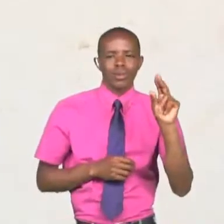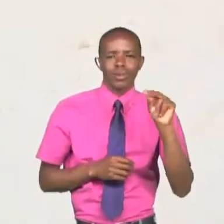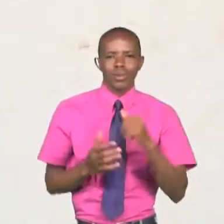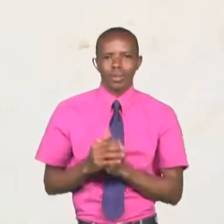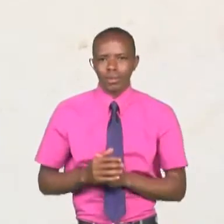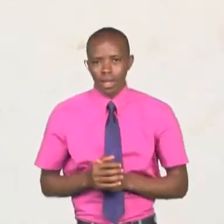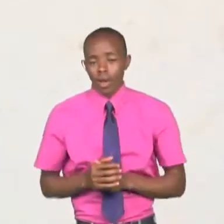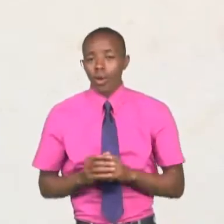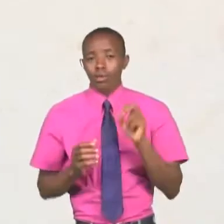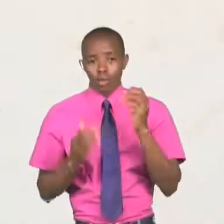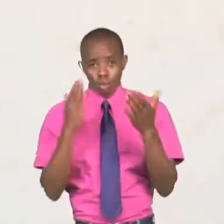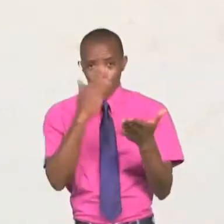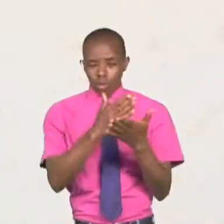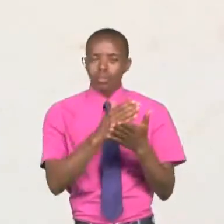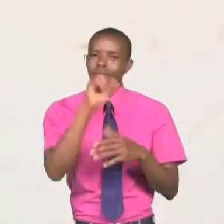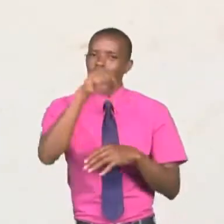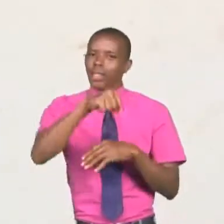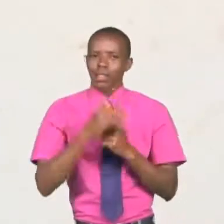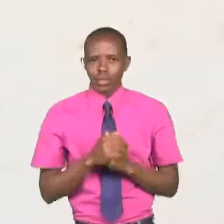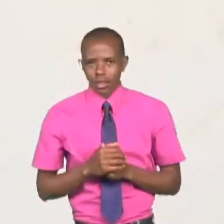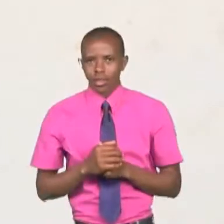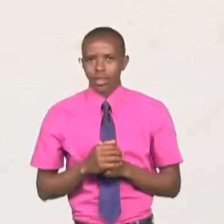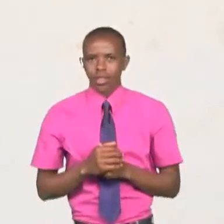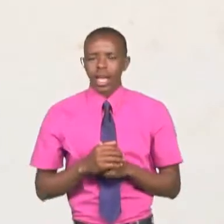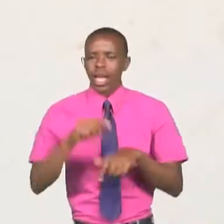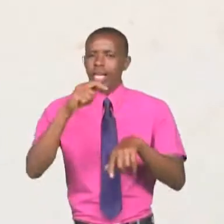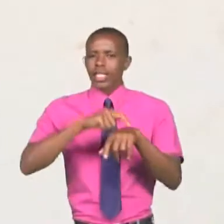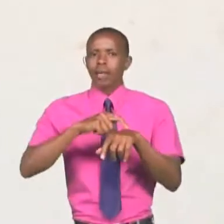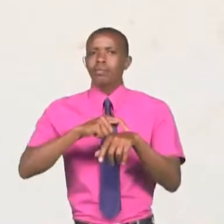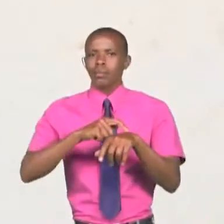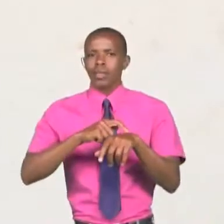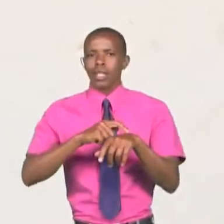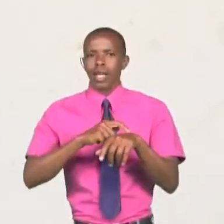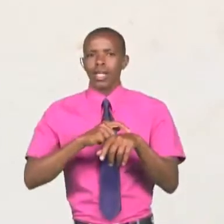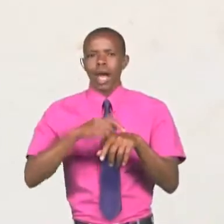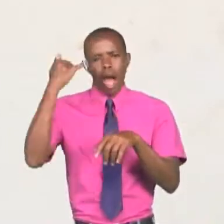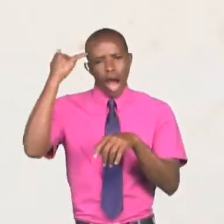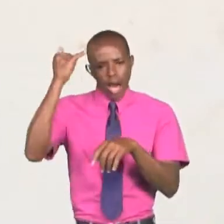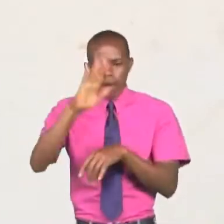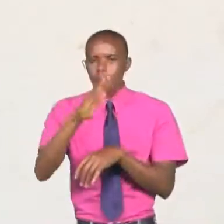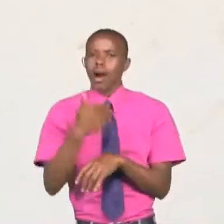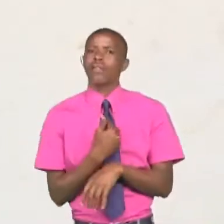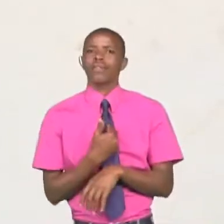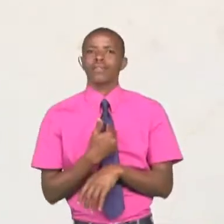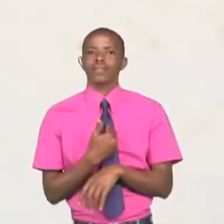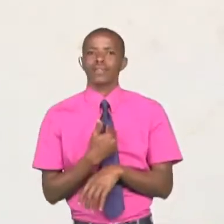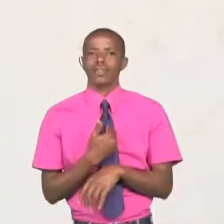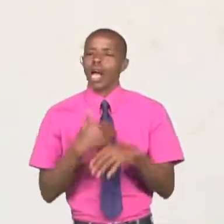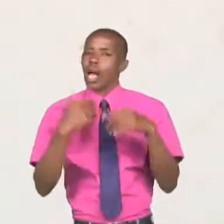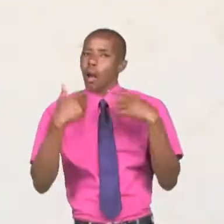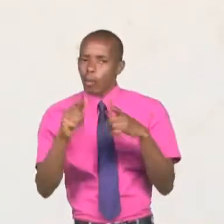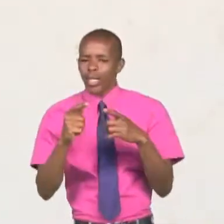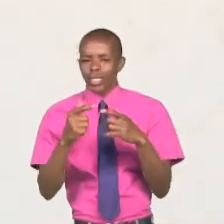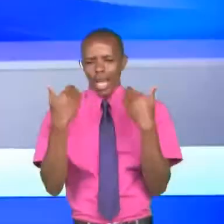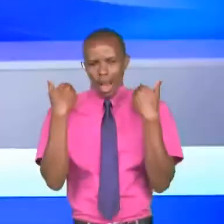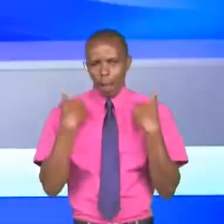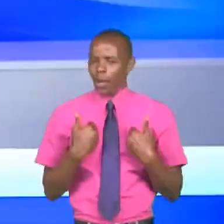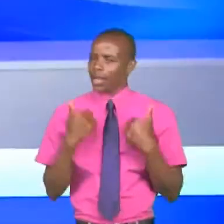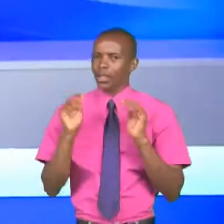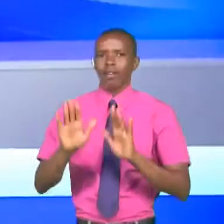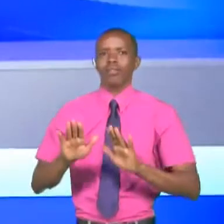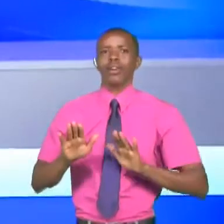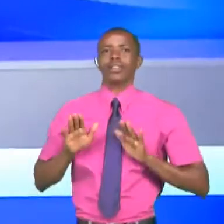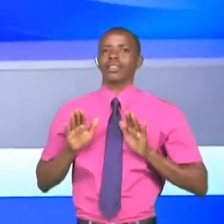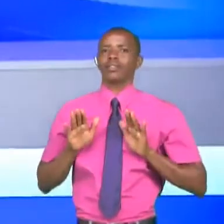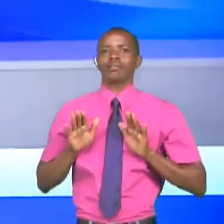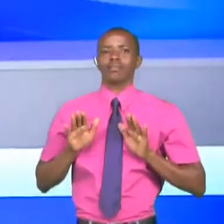Si ndio? Ukijitambua pia ukamna ideas zako, lakini zangu chorea.